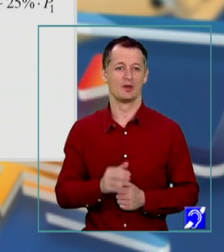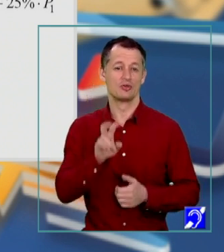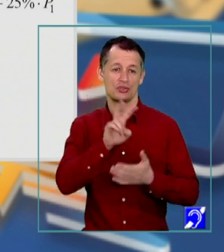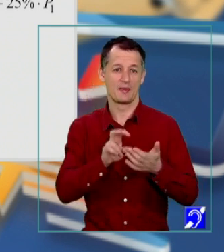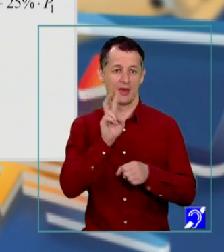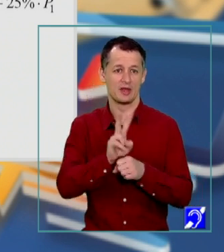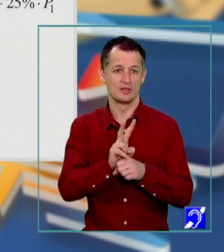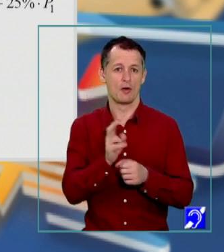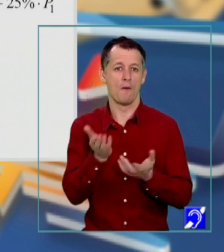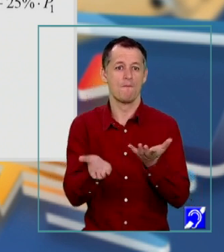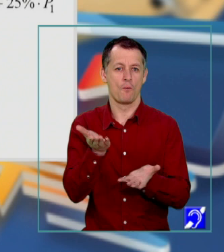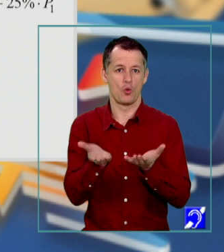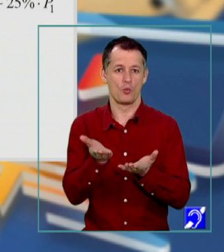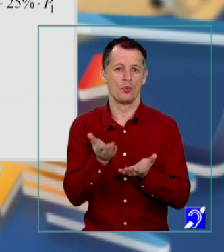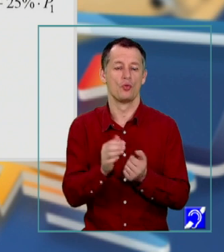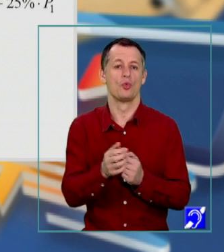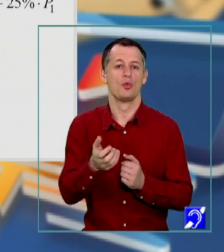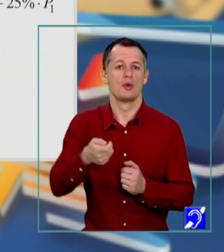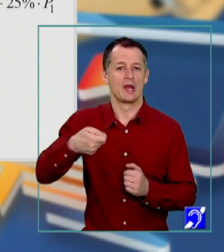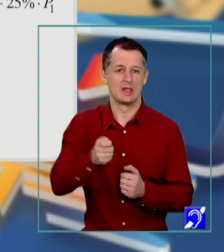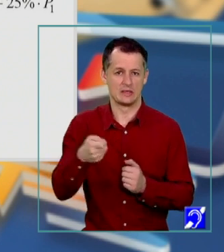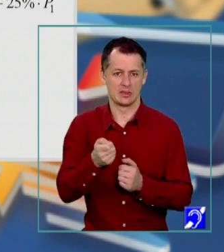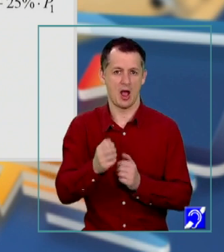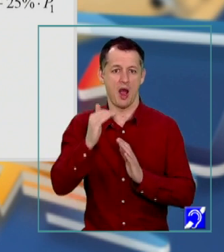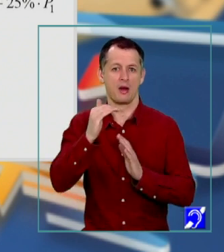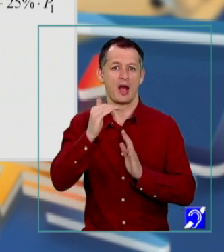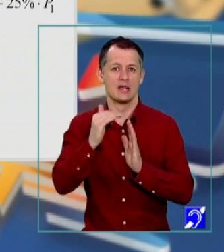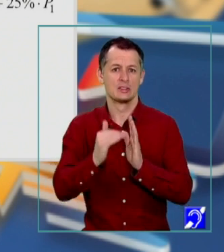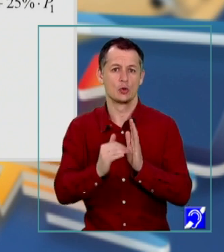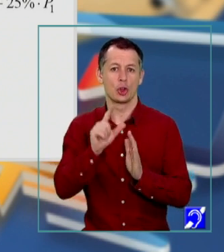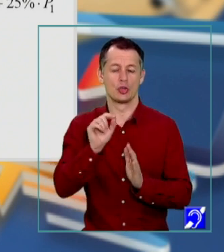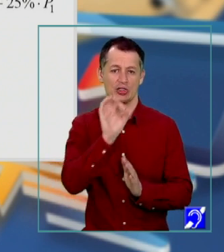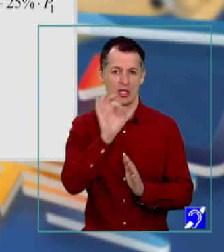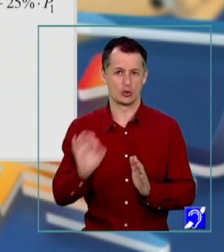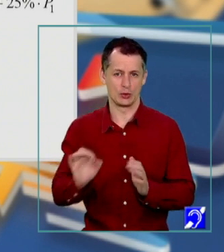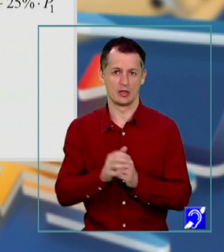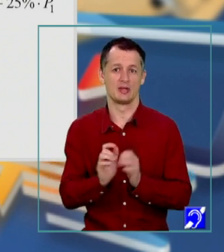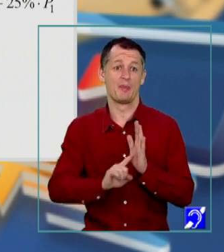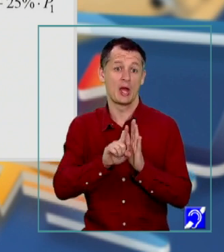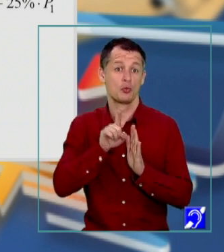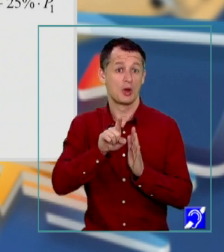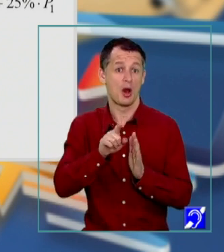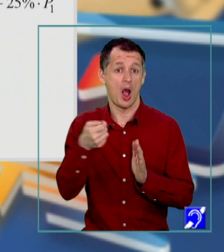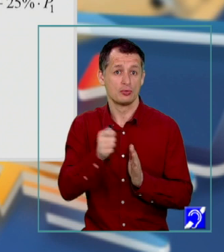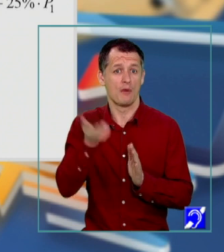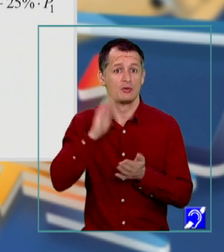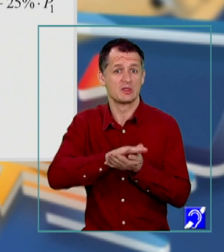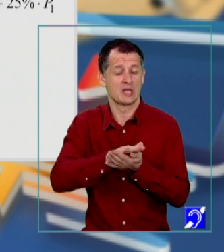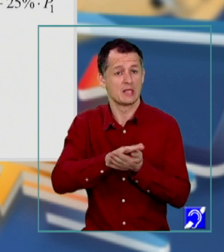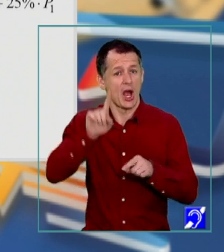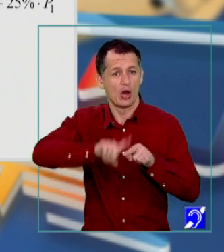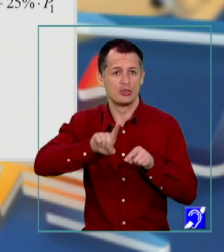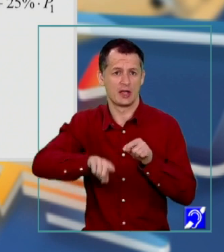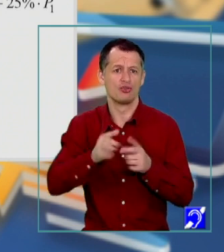date de gaz ideal a scăzut cu 20% în timp ce temperatura gazului a fost menținută constantă. Ce s-a întâmplat cu presiunea